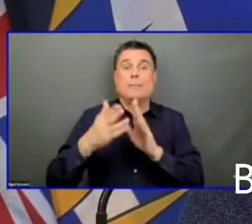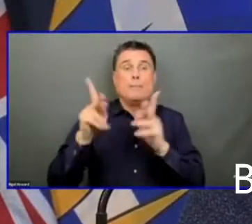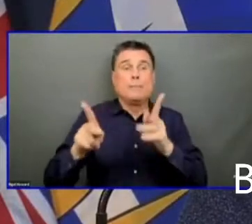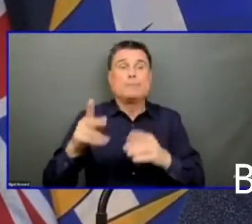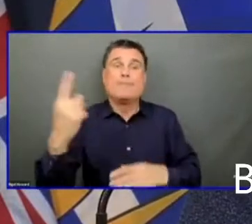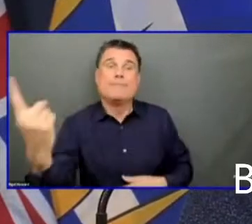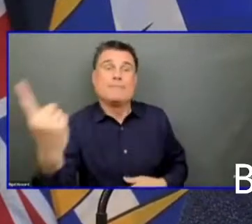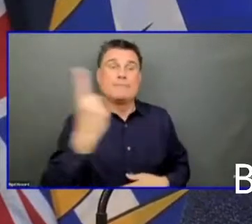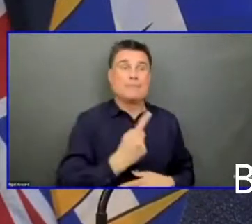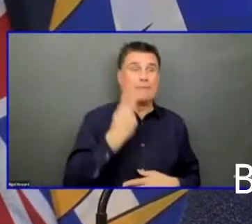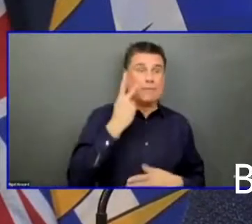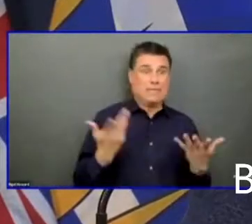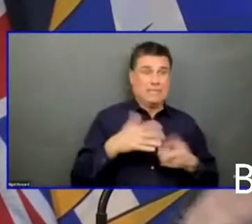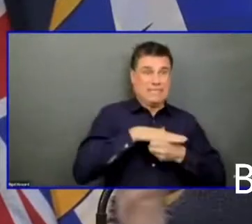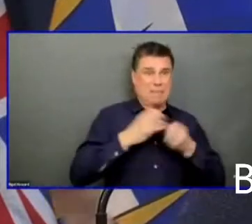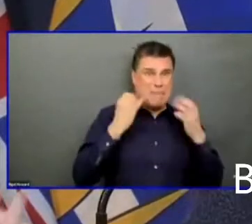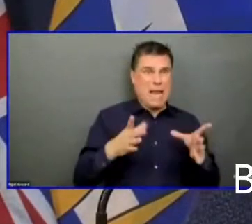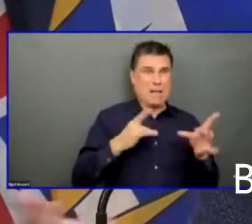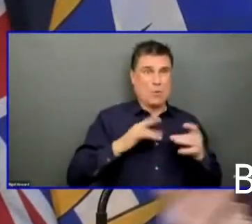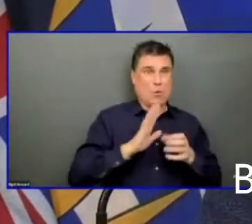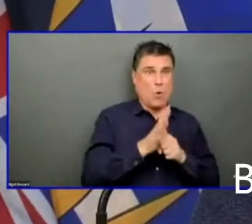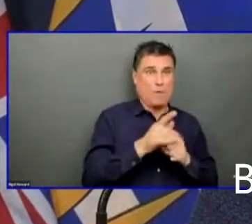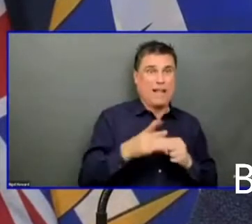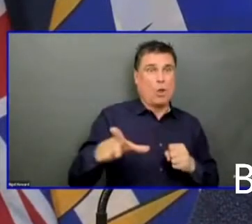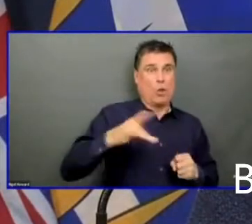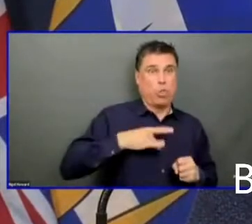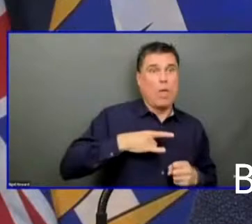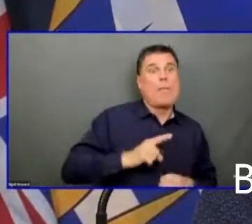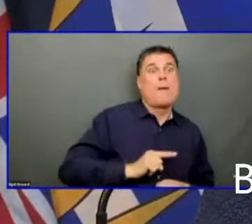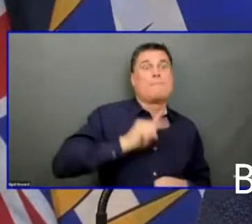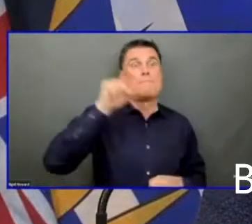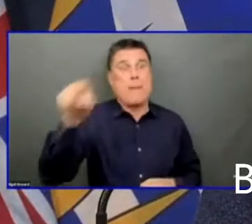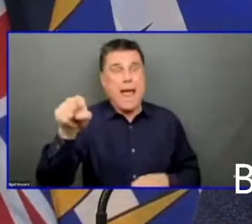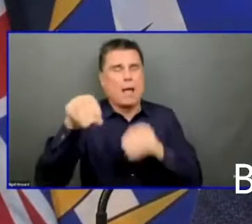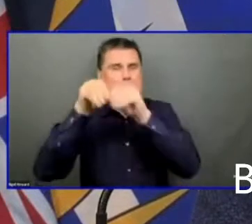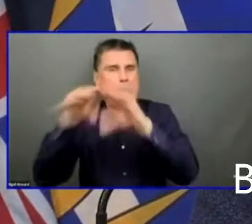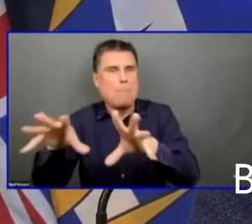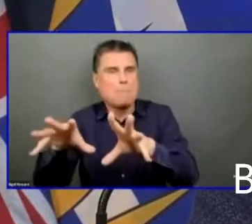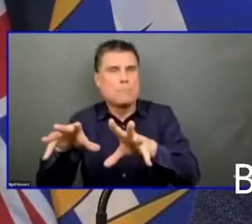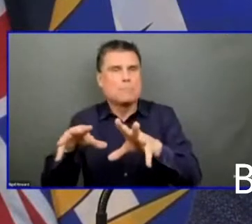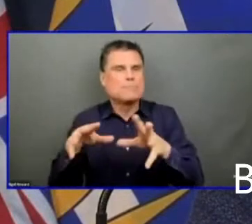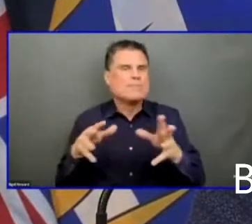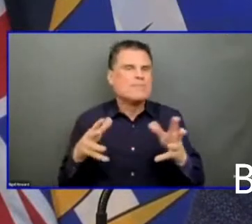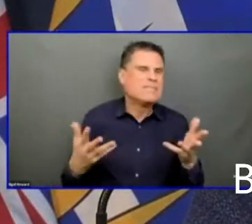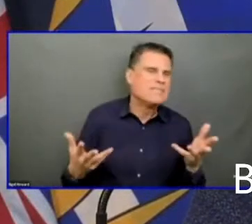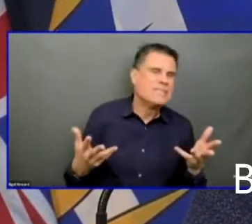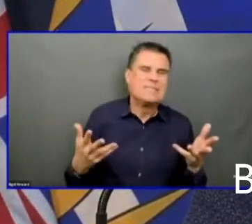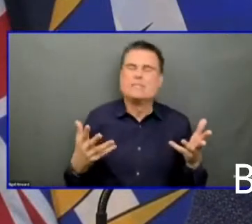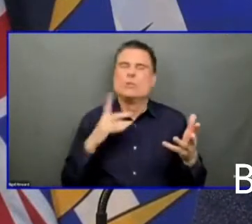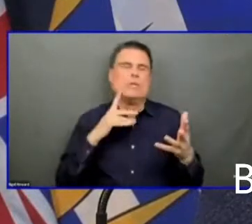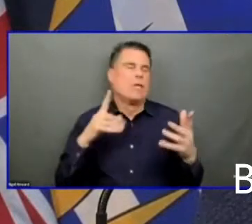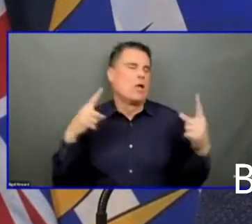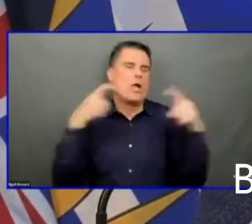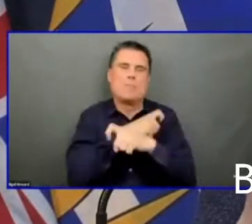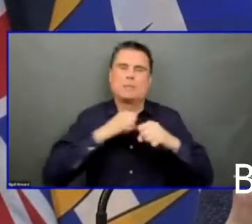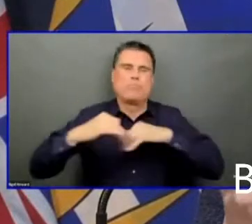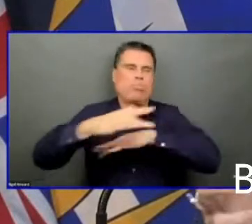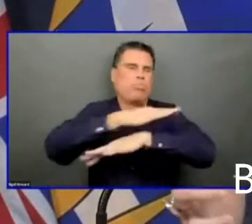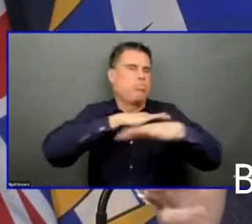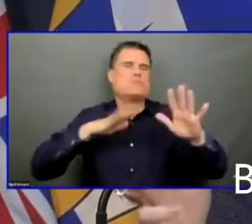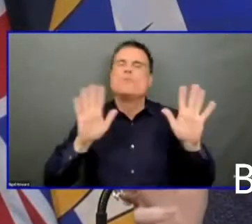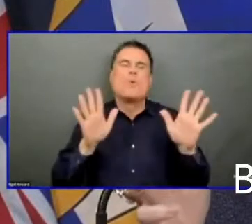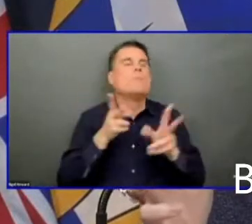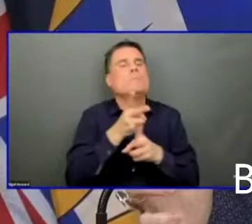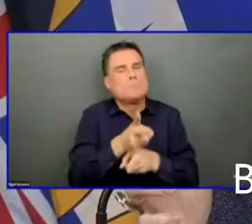了。所以这个也是置你于风险。至于其他人也风险，所以我们始终记住，我们